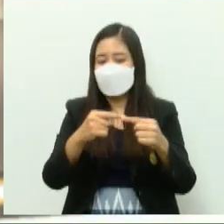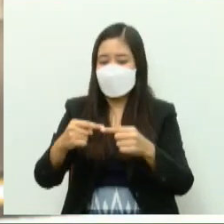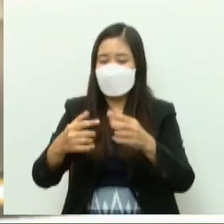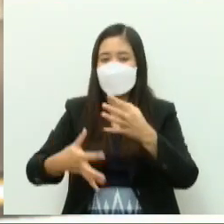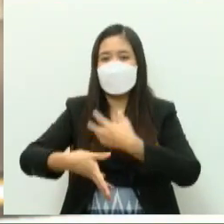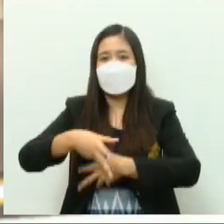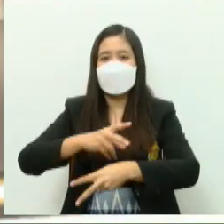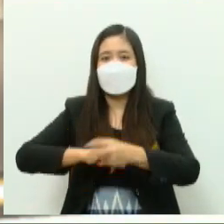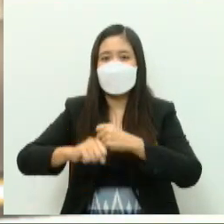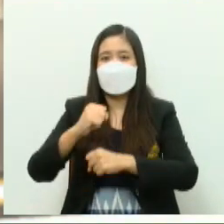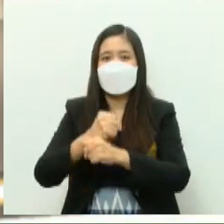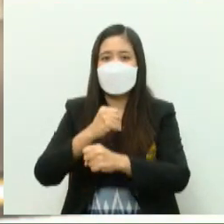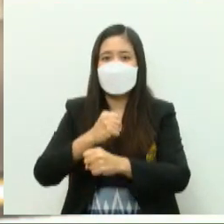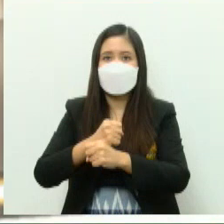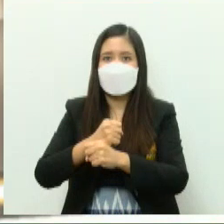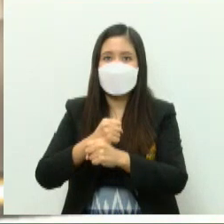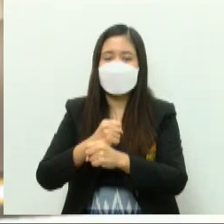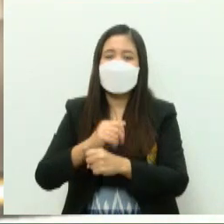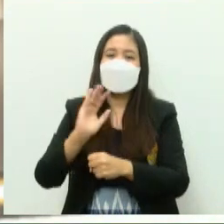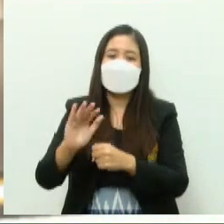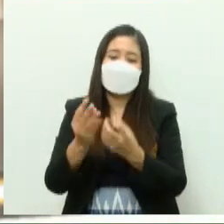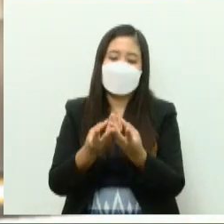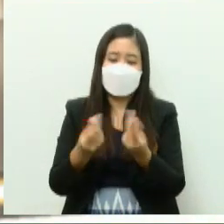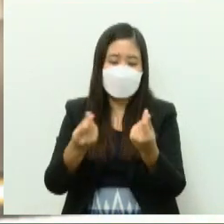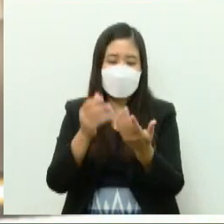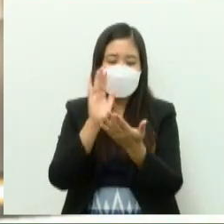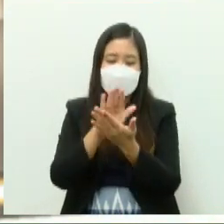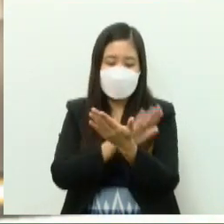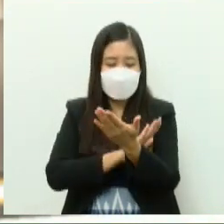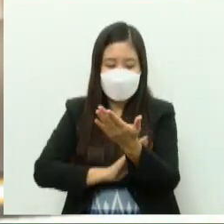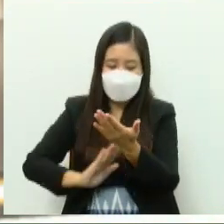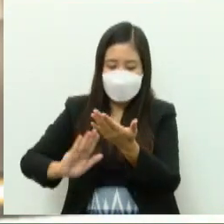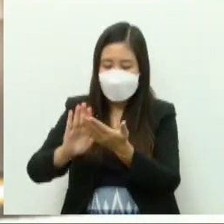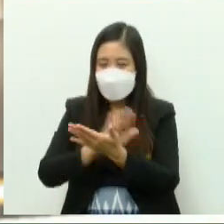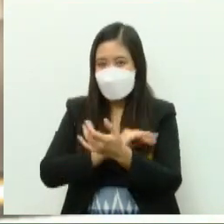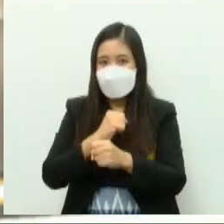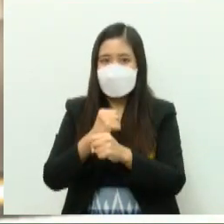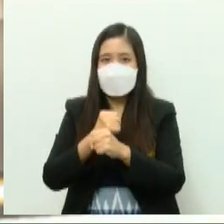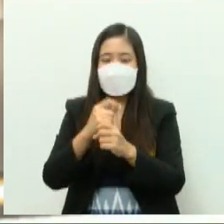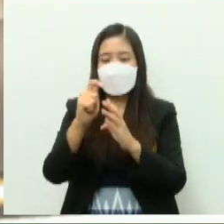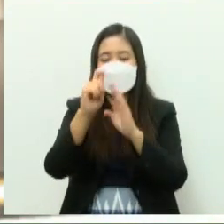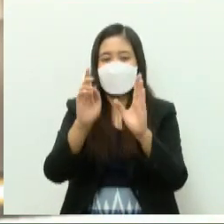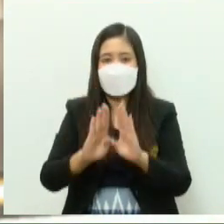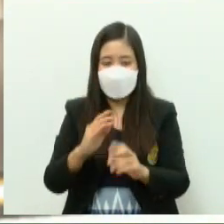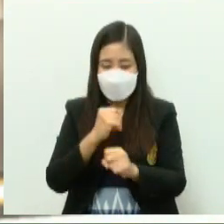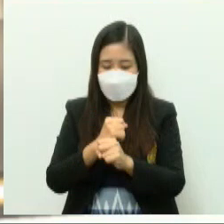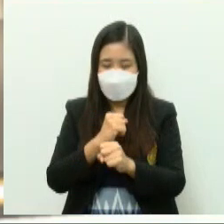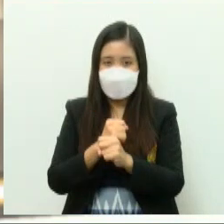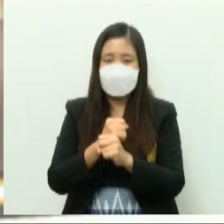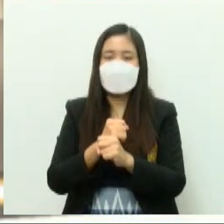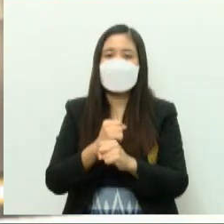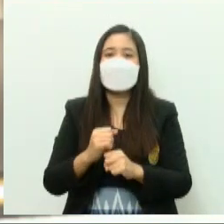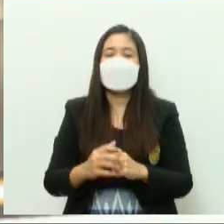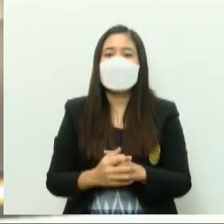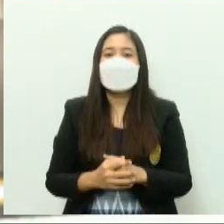ติโดยที่ในแต่ละพื้นที่ในแต่ละเขตพื้นที่การศึกษาจะต้องออกแบบในการดำเนินการนะครับภ